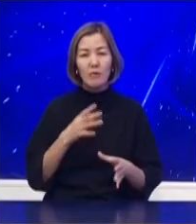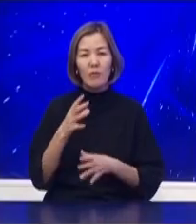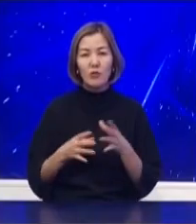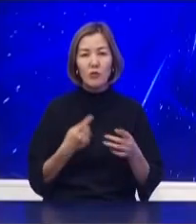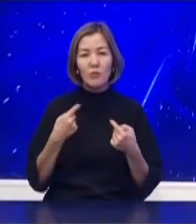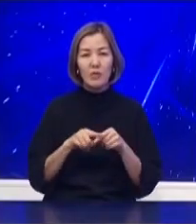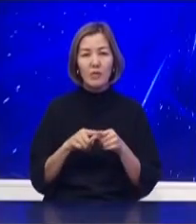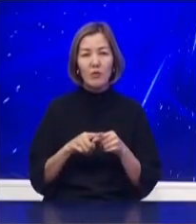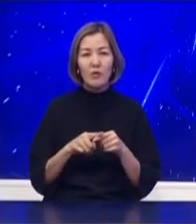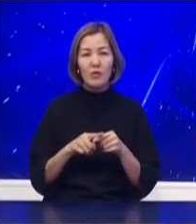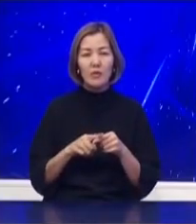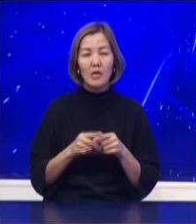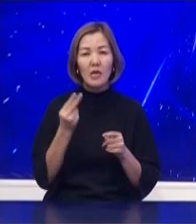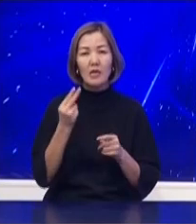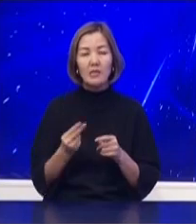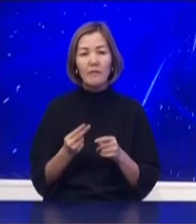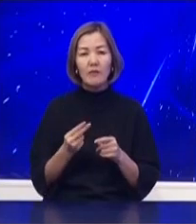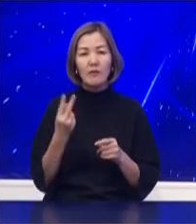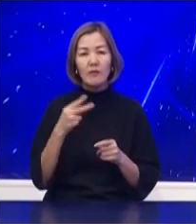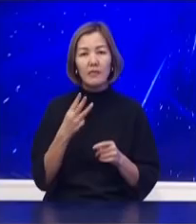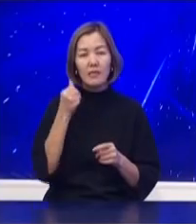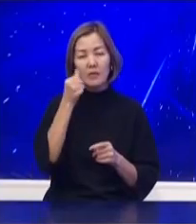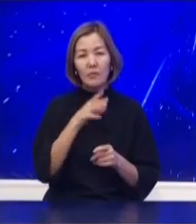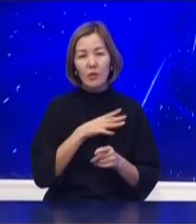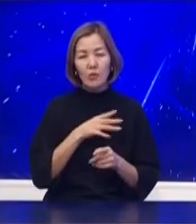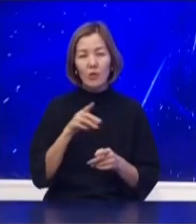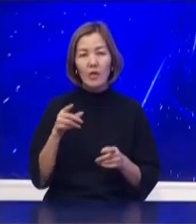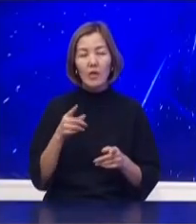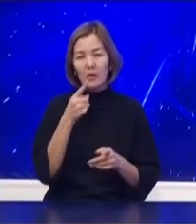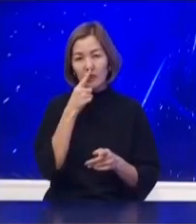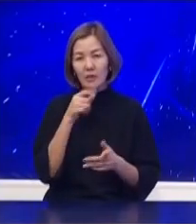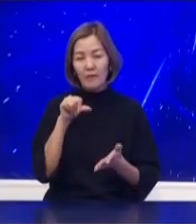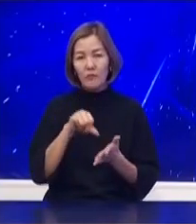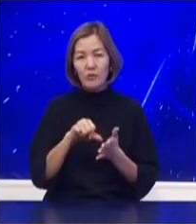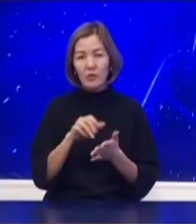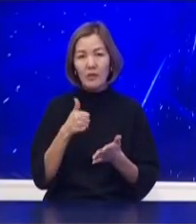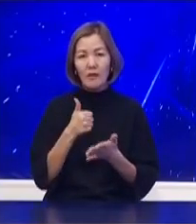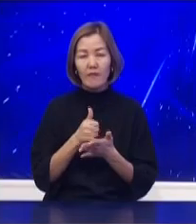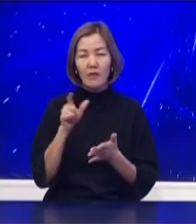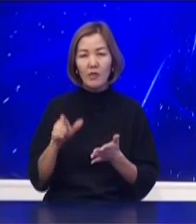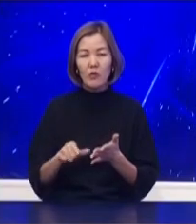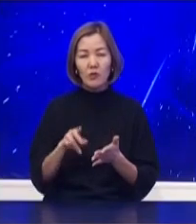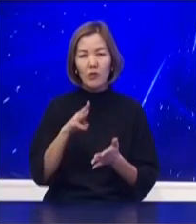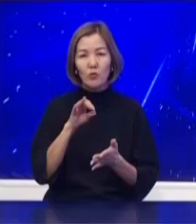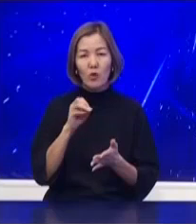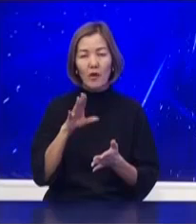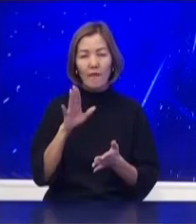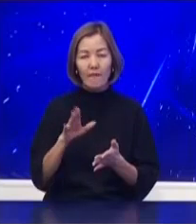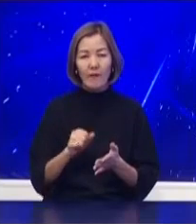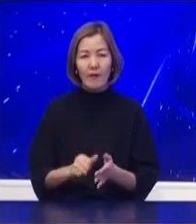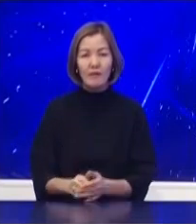технологическом форуме цифровой мост 2023 участием гла государства токае